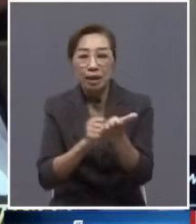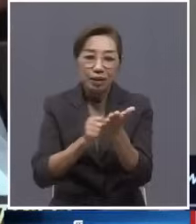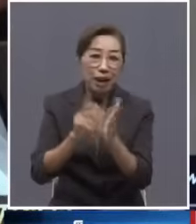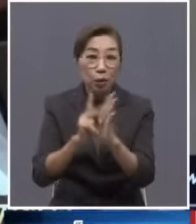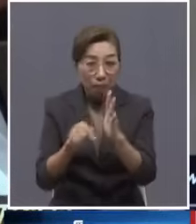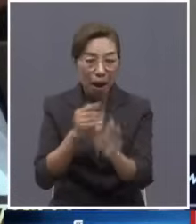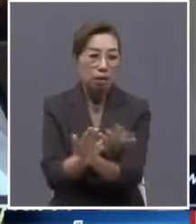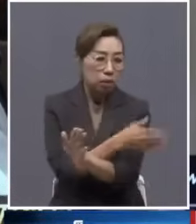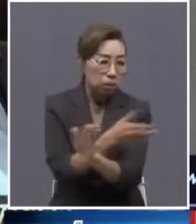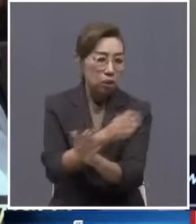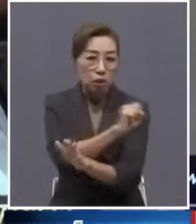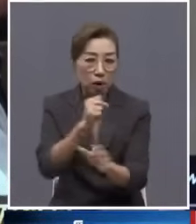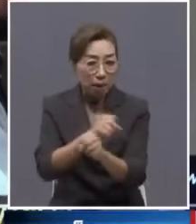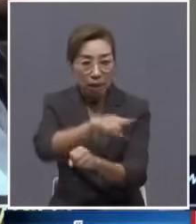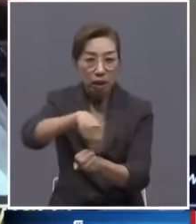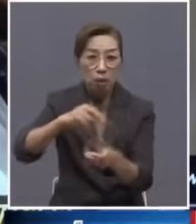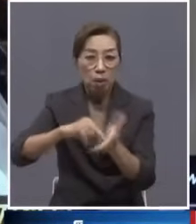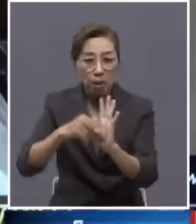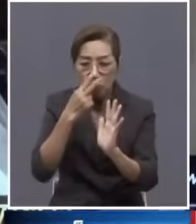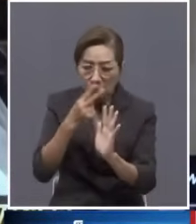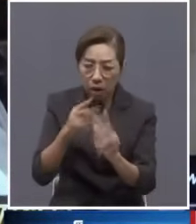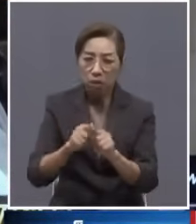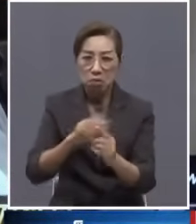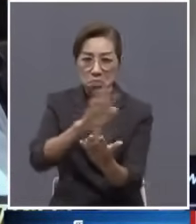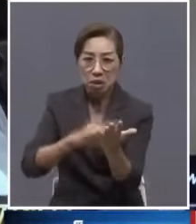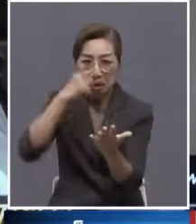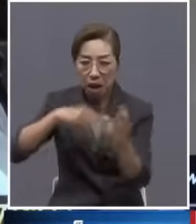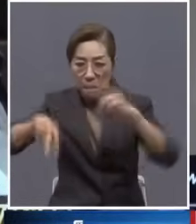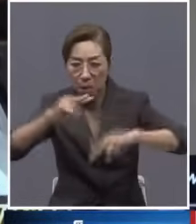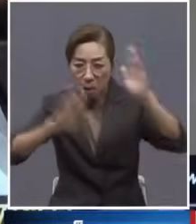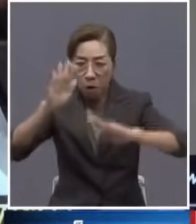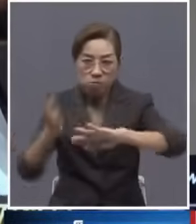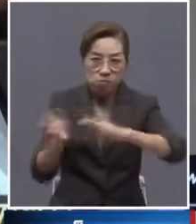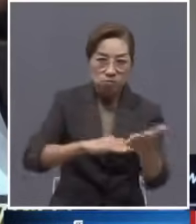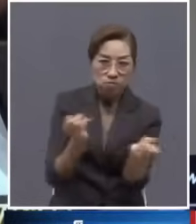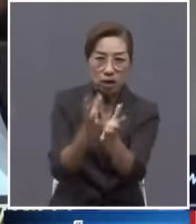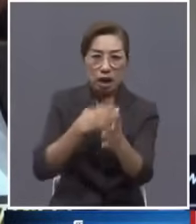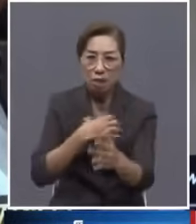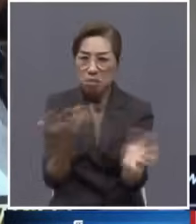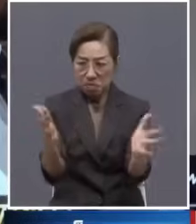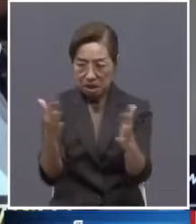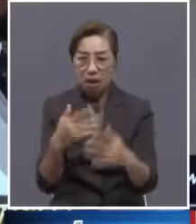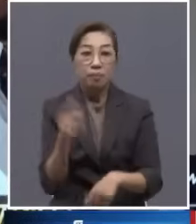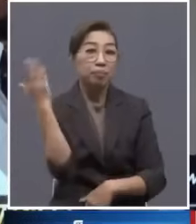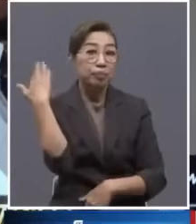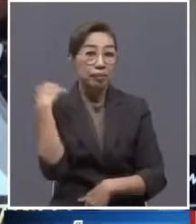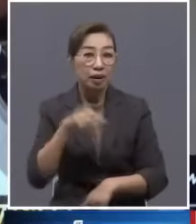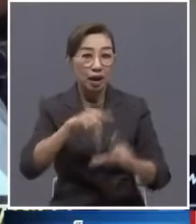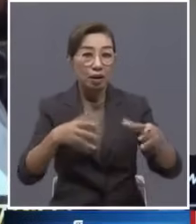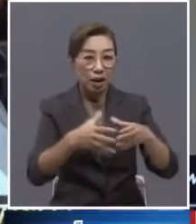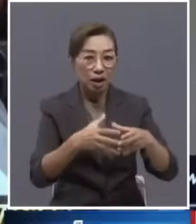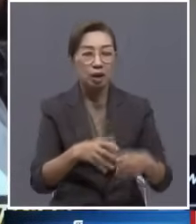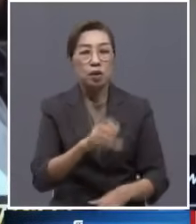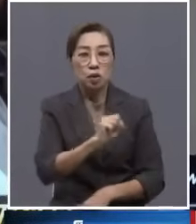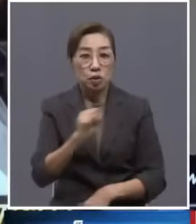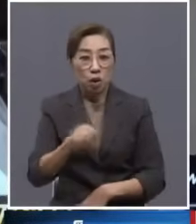ไกลหรือว่าส.สของพรรคไม่ได้มีการกระทำใดที่เข้าข่ายล้มล้างการปกครองโดยเฉพาะกรณีที่ส.สชุดที่แล้วของคางก้าวไกลไป